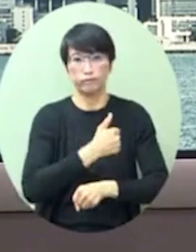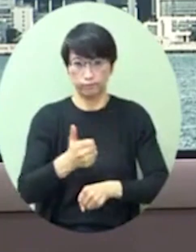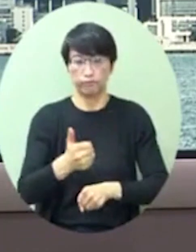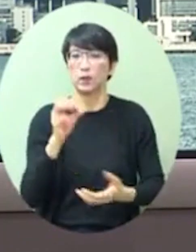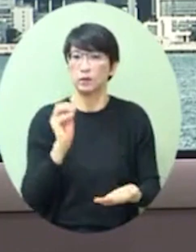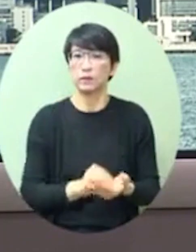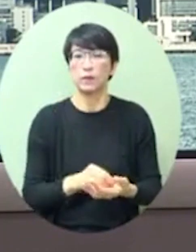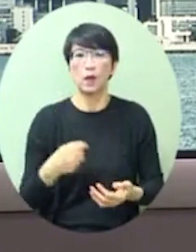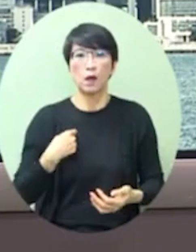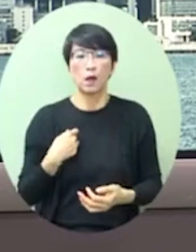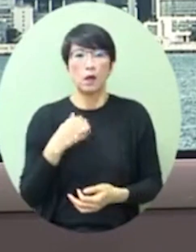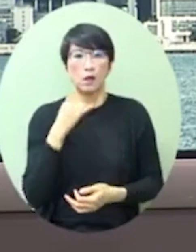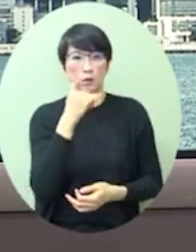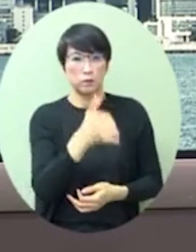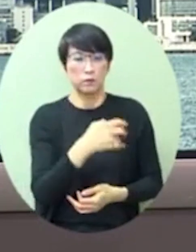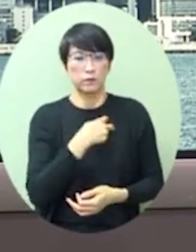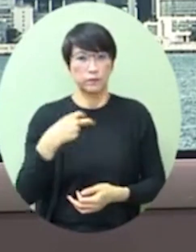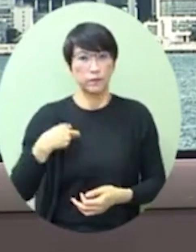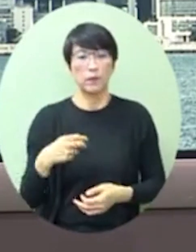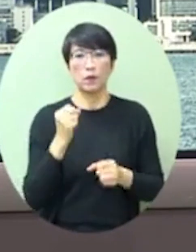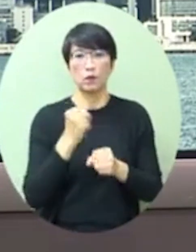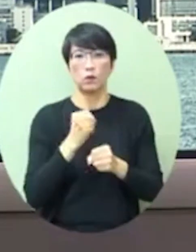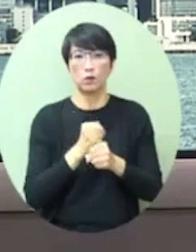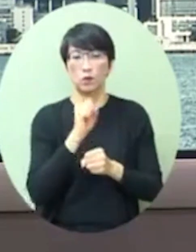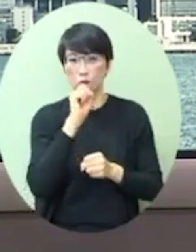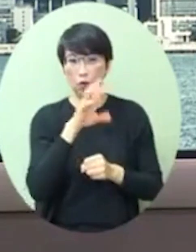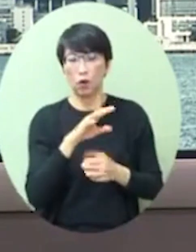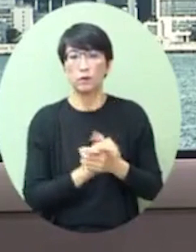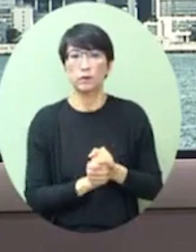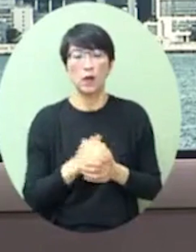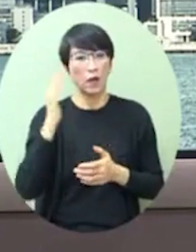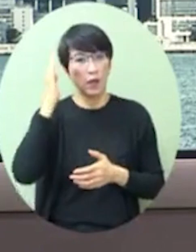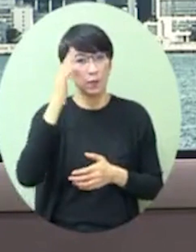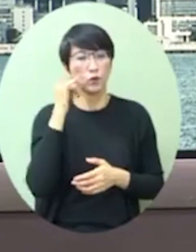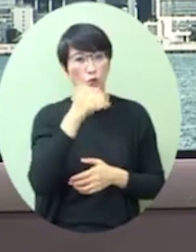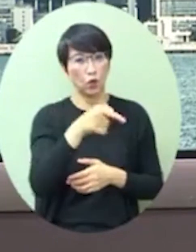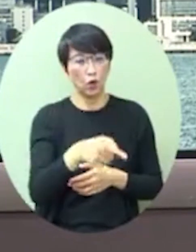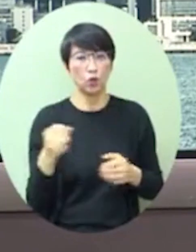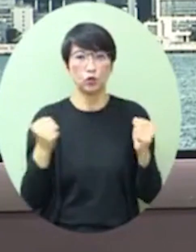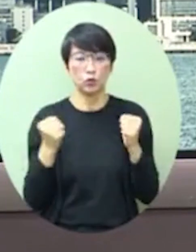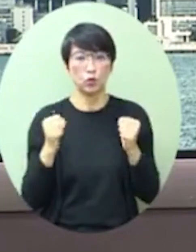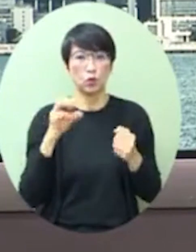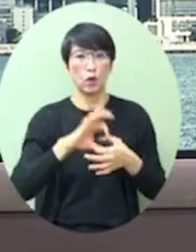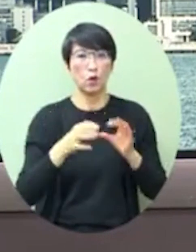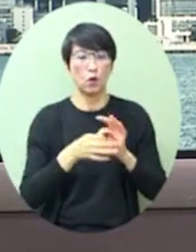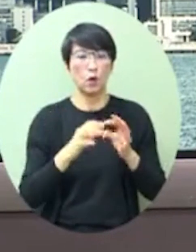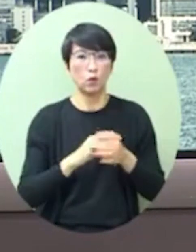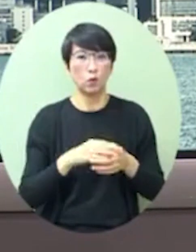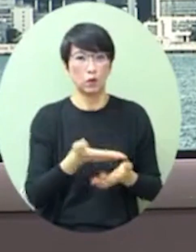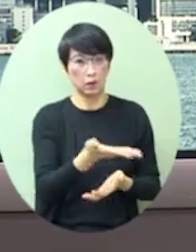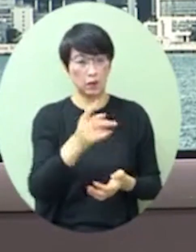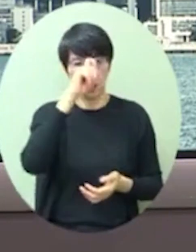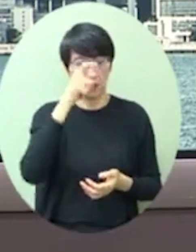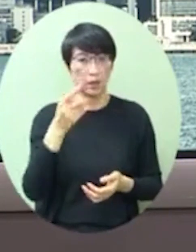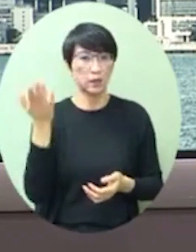我在述职期间呢曾经都是表示过希望能够出席这个冬季奥运会。大家又记得当时是香港疫